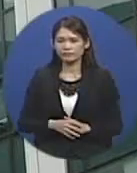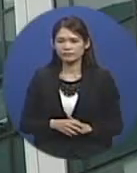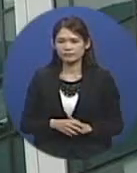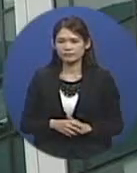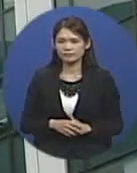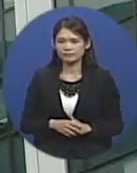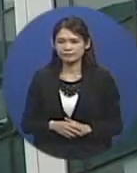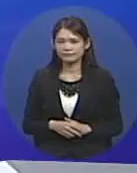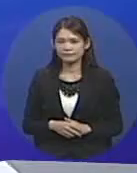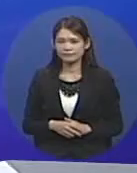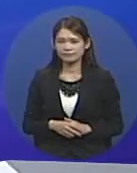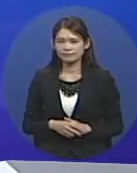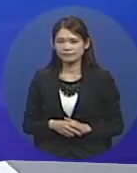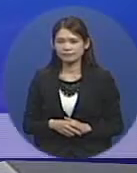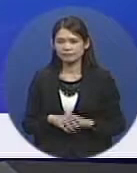전했습니다.